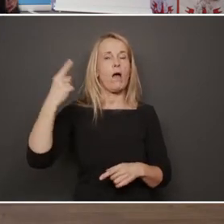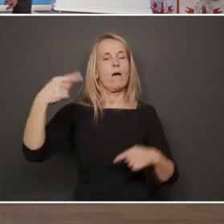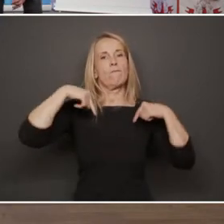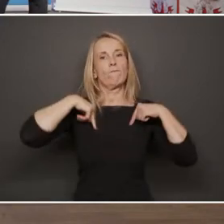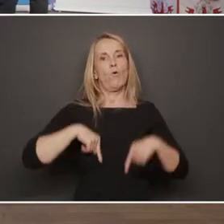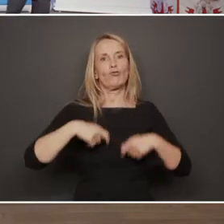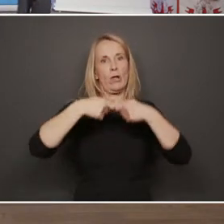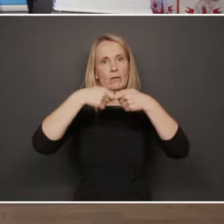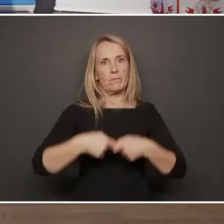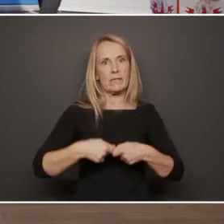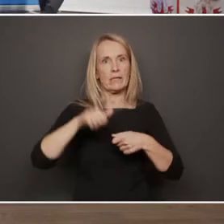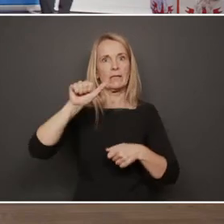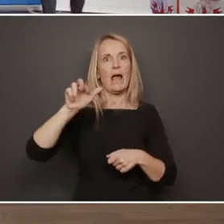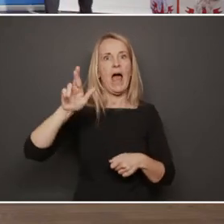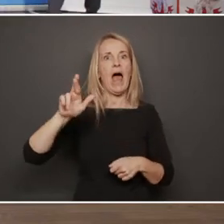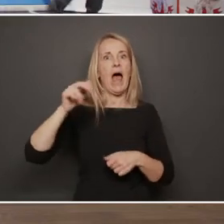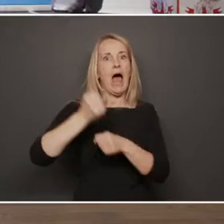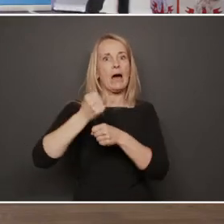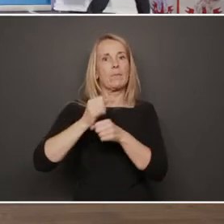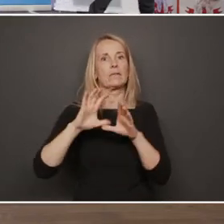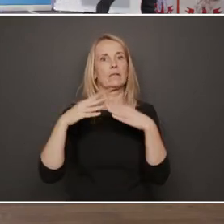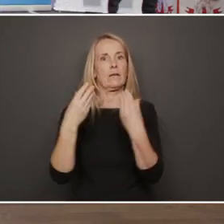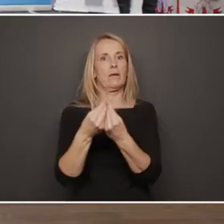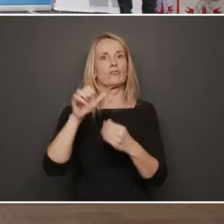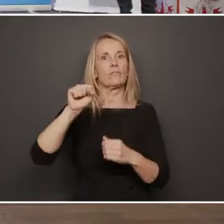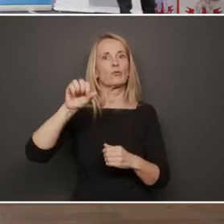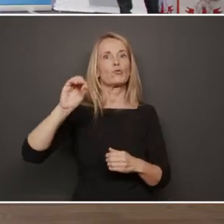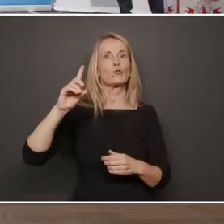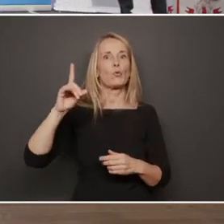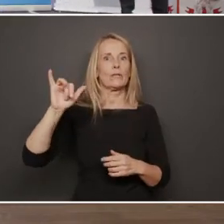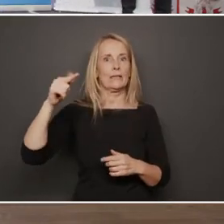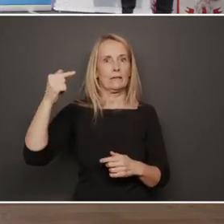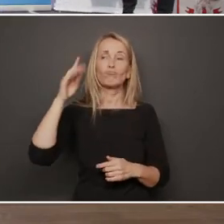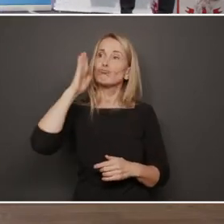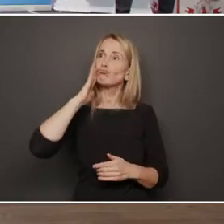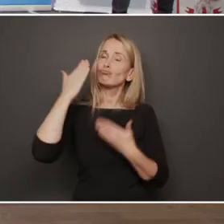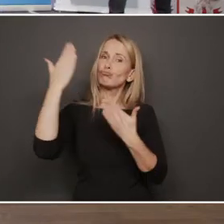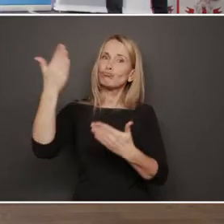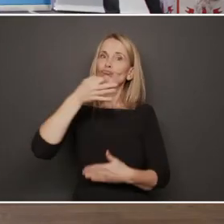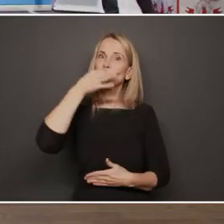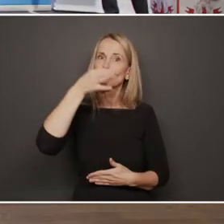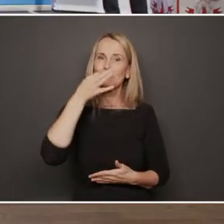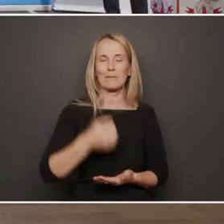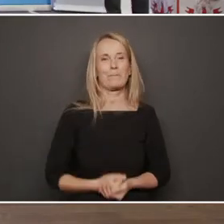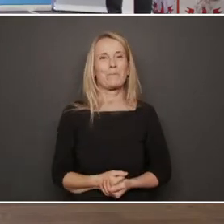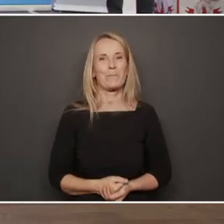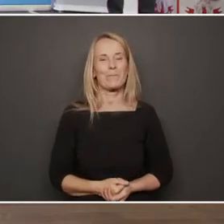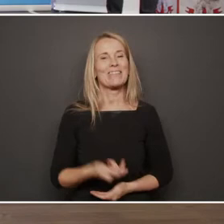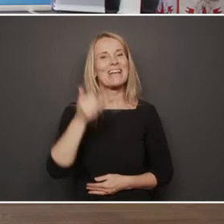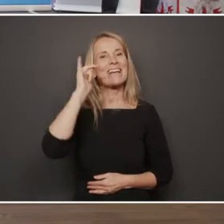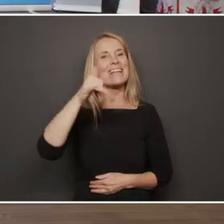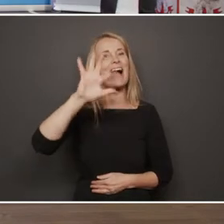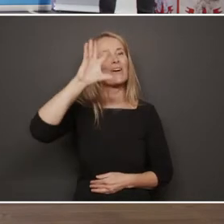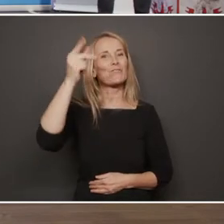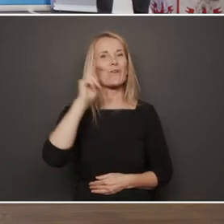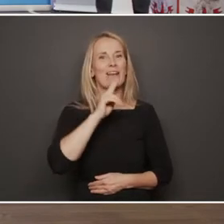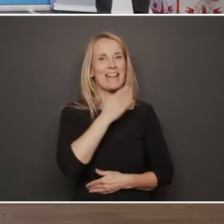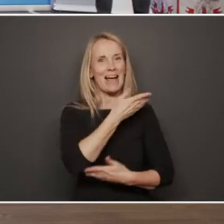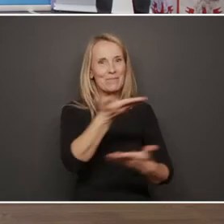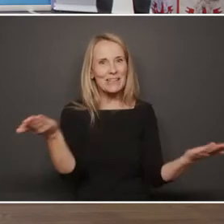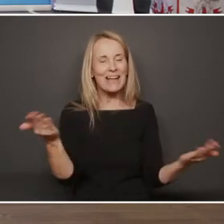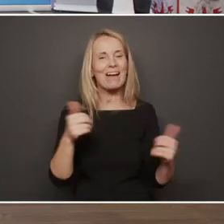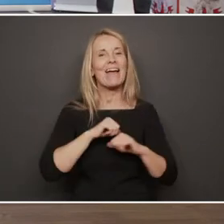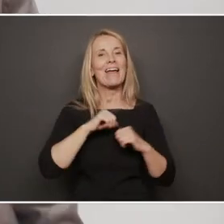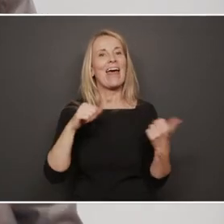Ich darf euch um eure Grußbotschaften bitten. Ja, einen schönen Nachmittag und